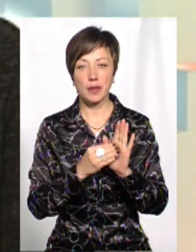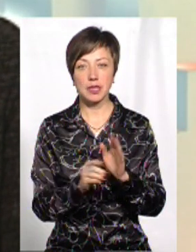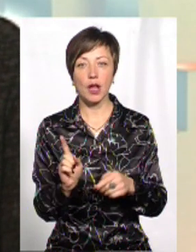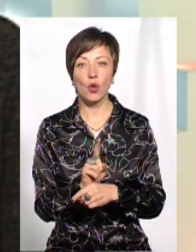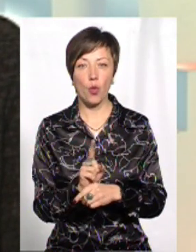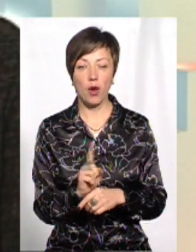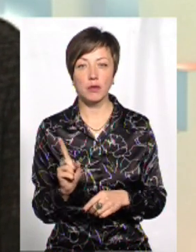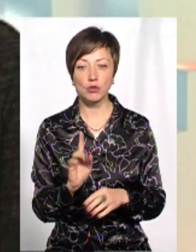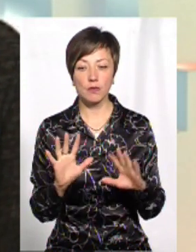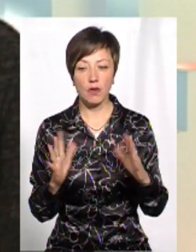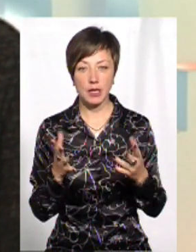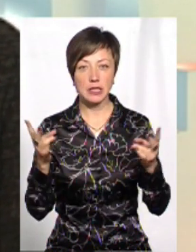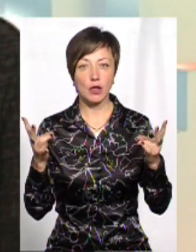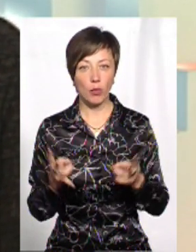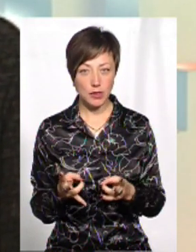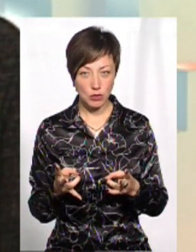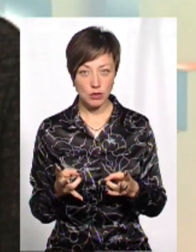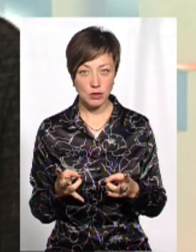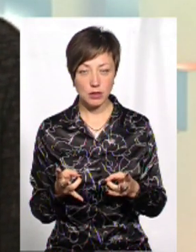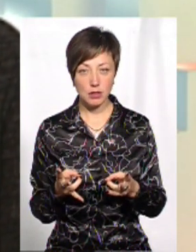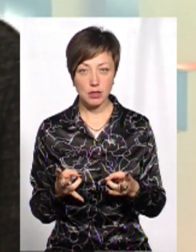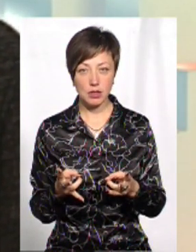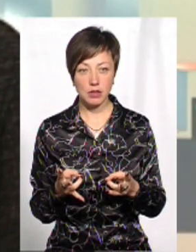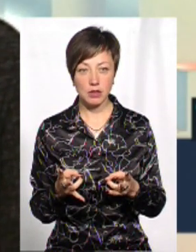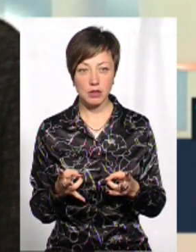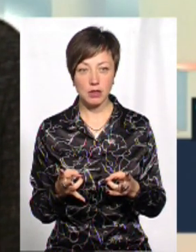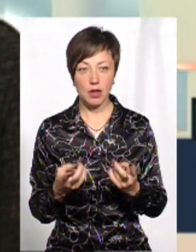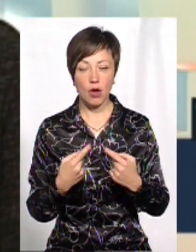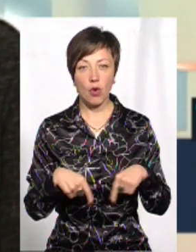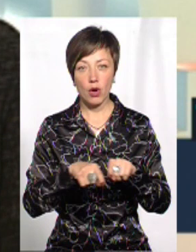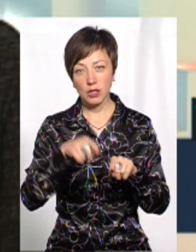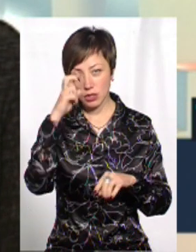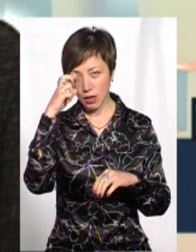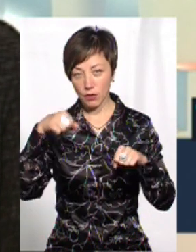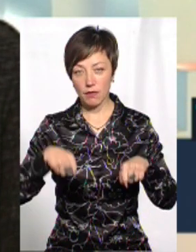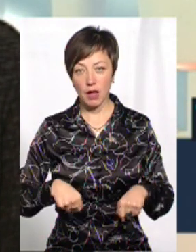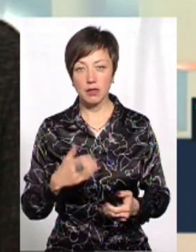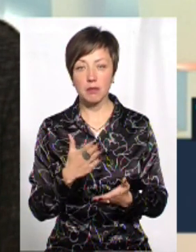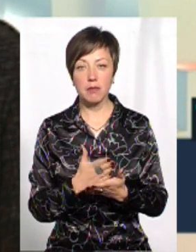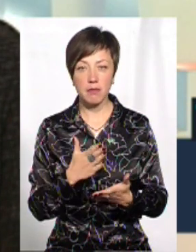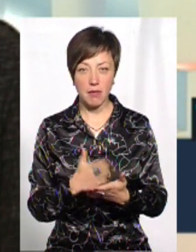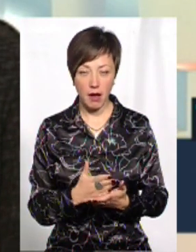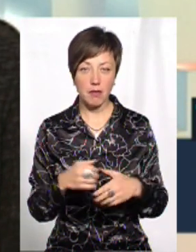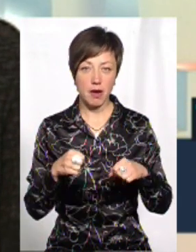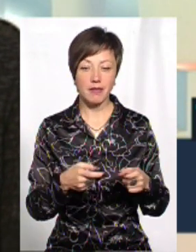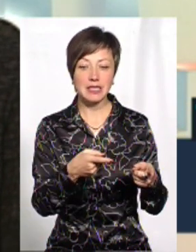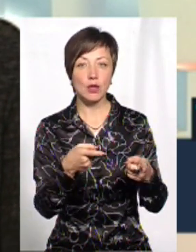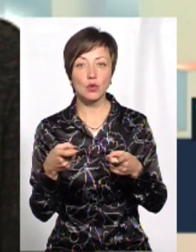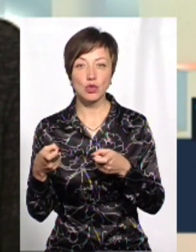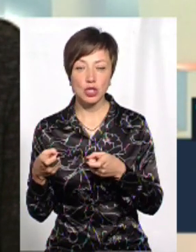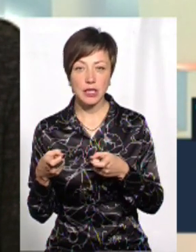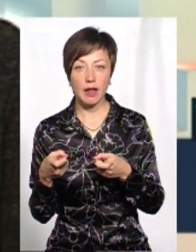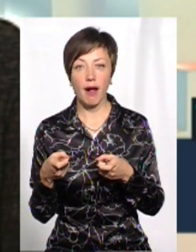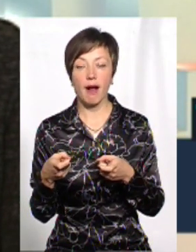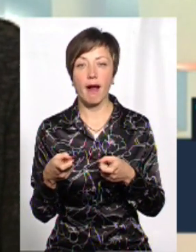норма, що у разі необхідності орган державної влади має право залучити